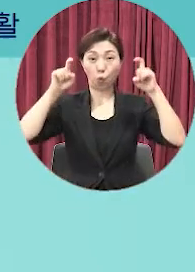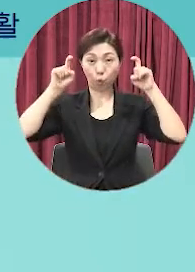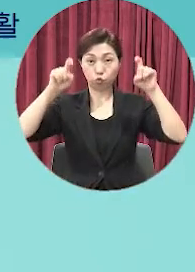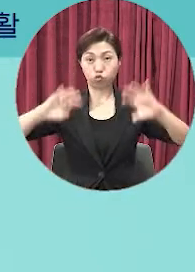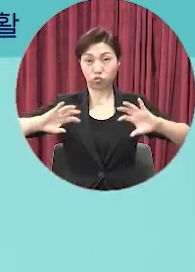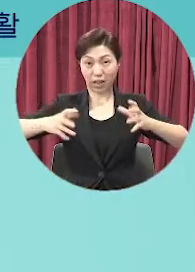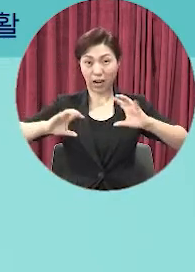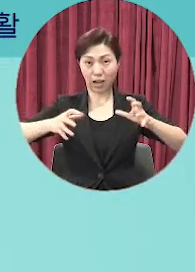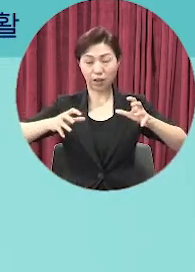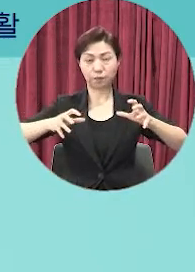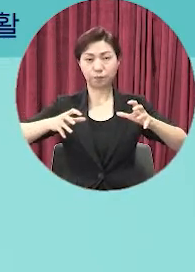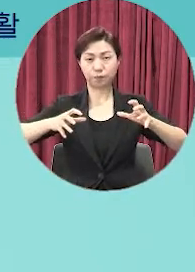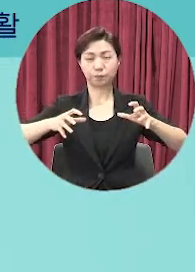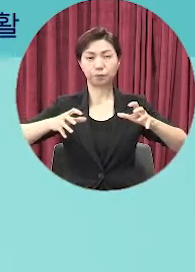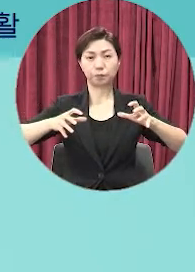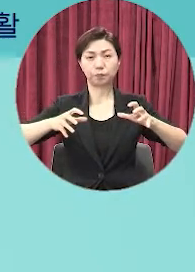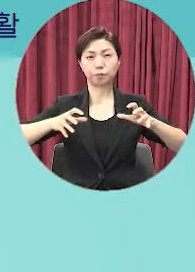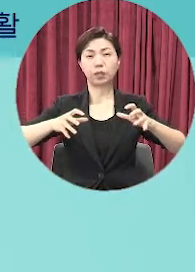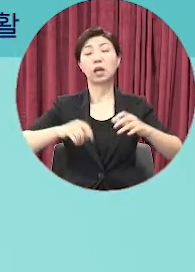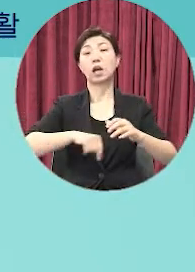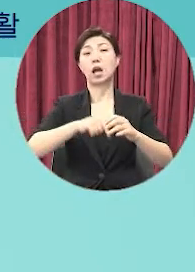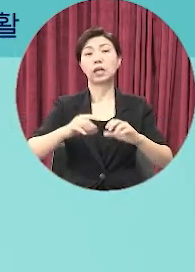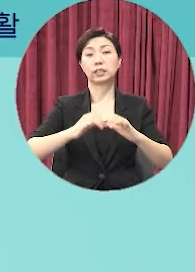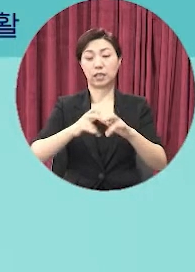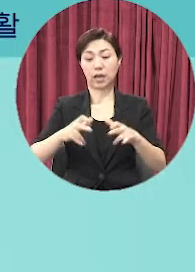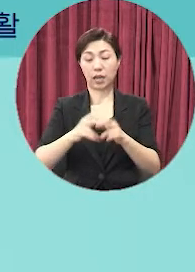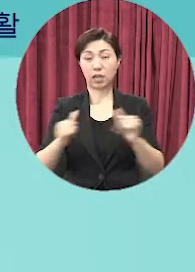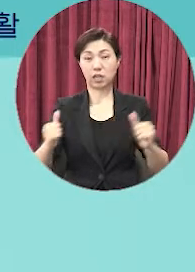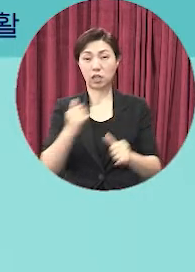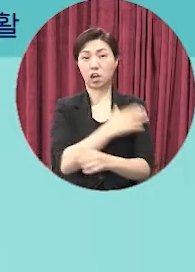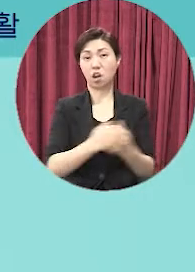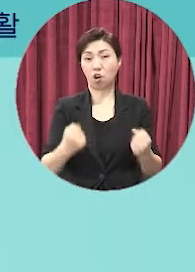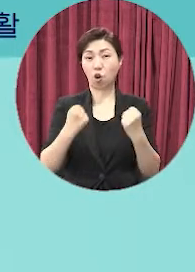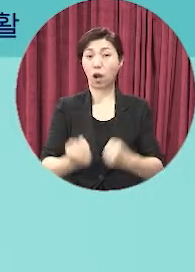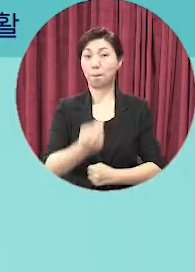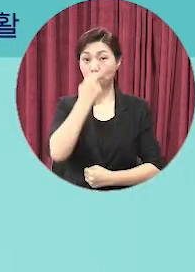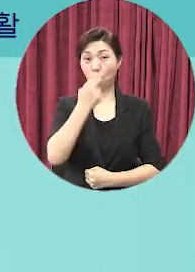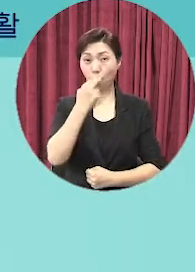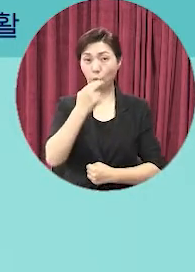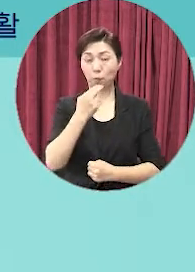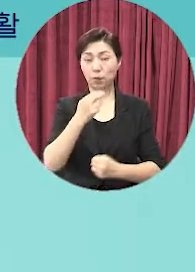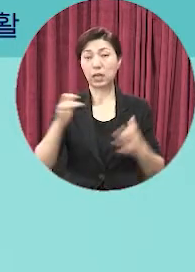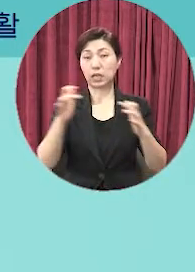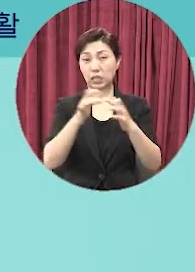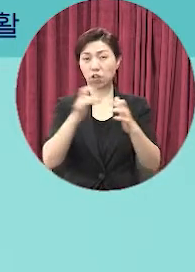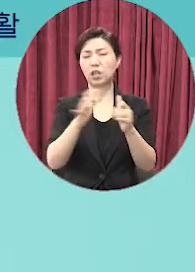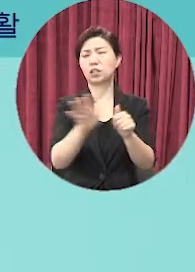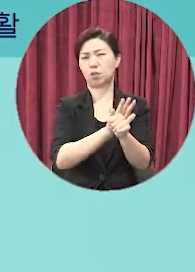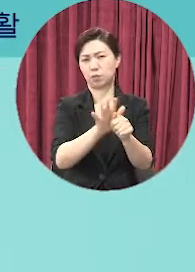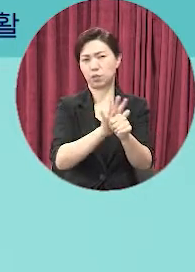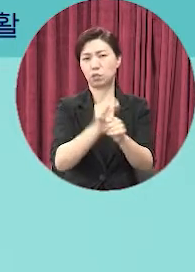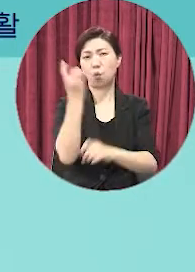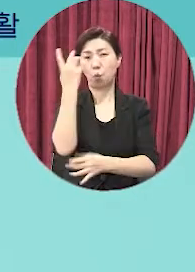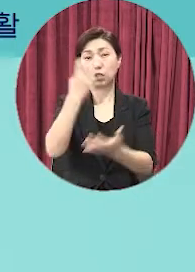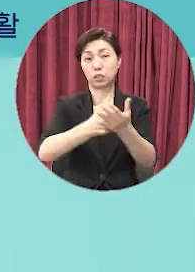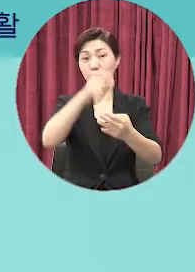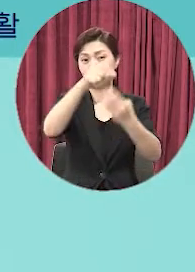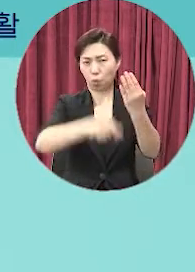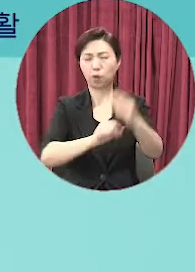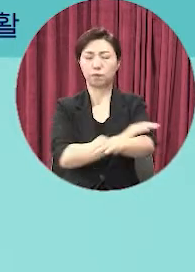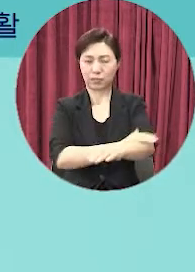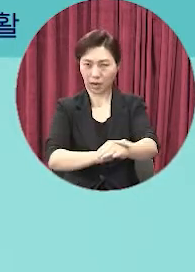상대적으로 이런 그 장애인 건강보건 관리 서비스, 특히 비대면 서비스에 대한 지침이 좀 잘 나와 있었습니다.